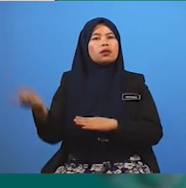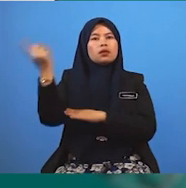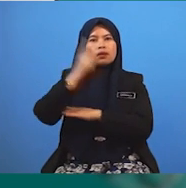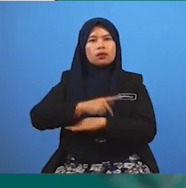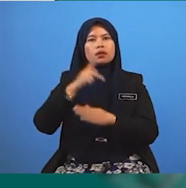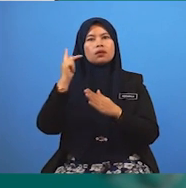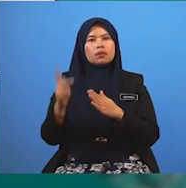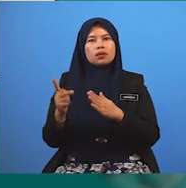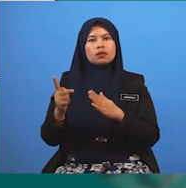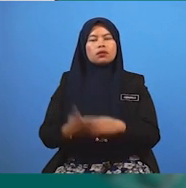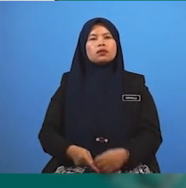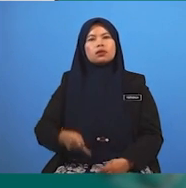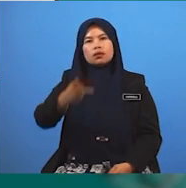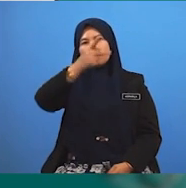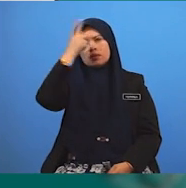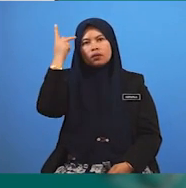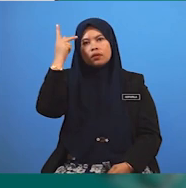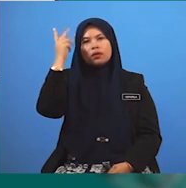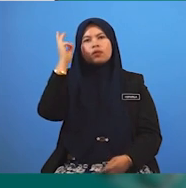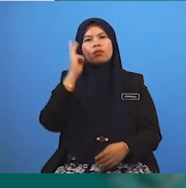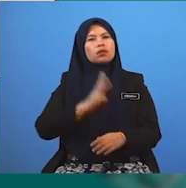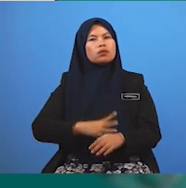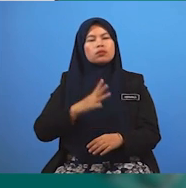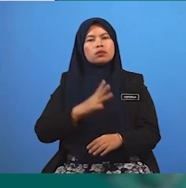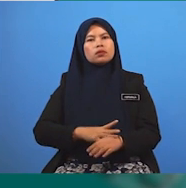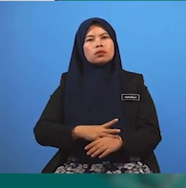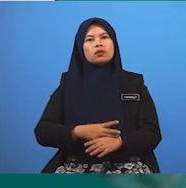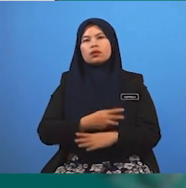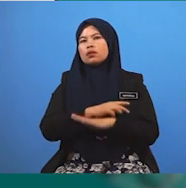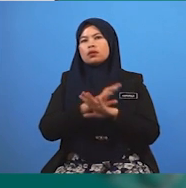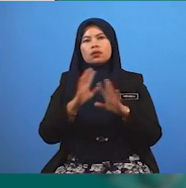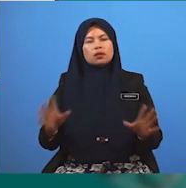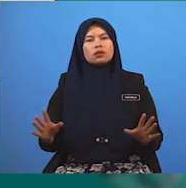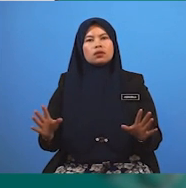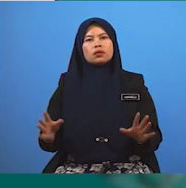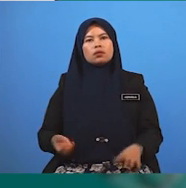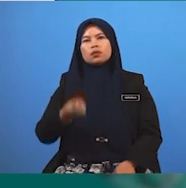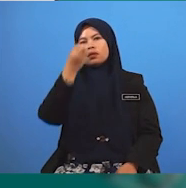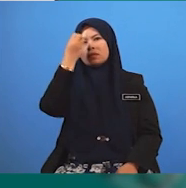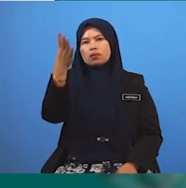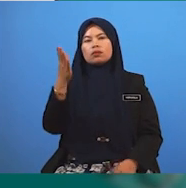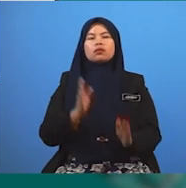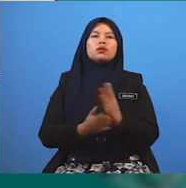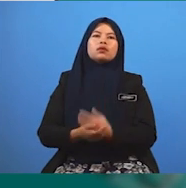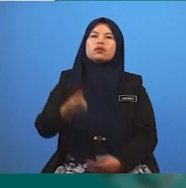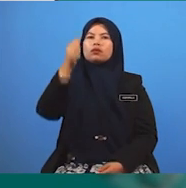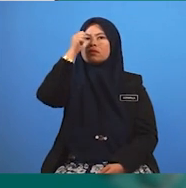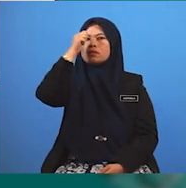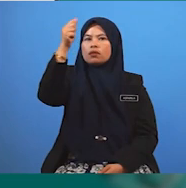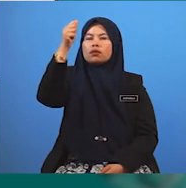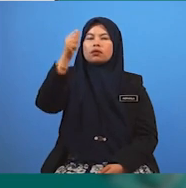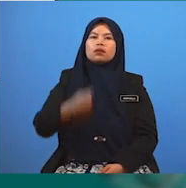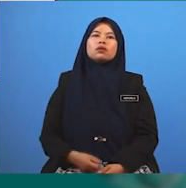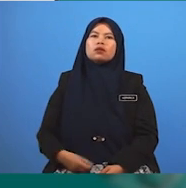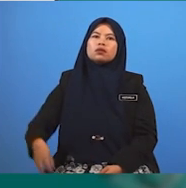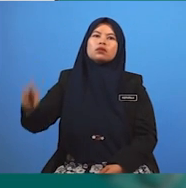kerana waktunya yang sebenar tidak dinyatakan oleh Allah Subhanahu Wa Taala. Yang